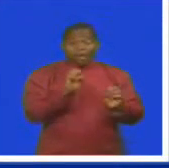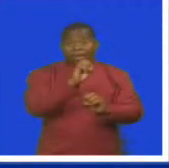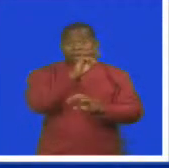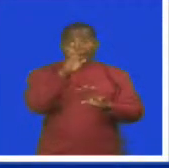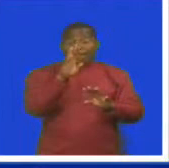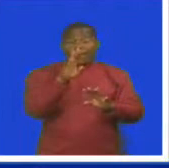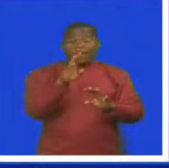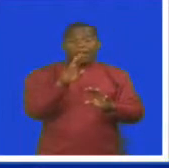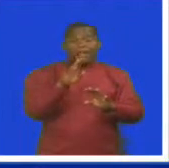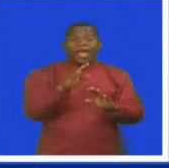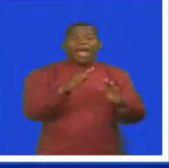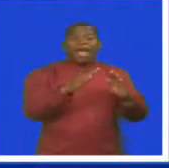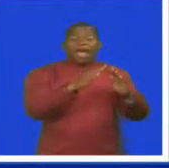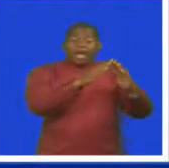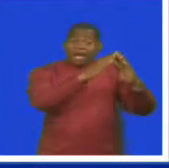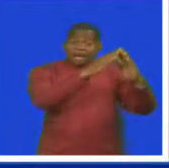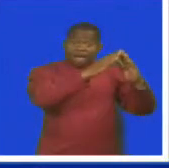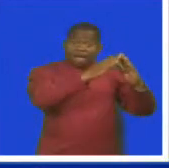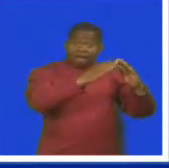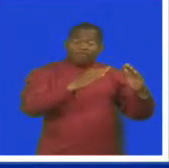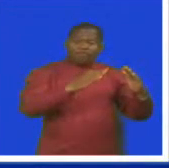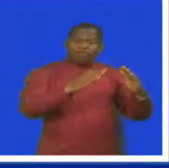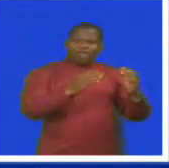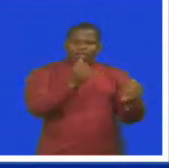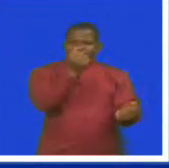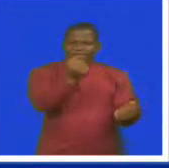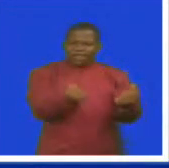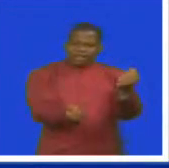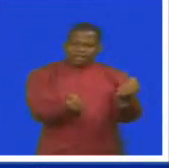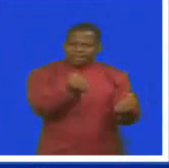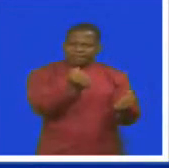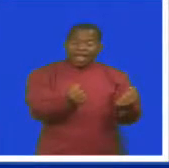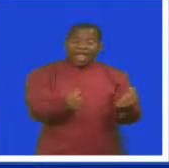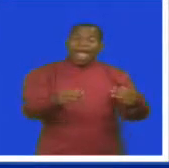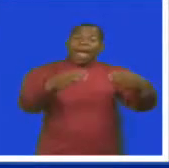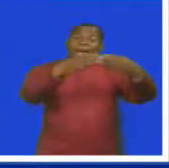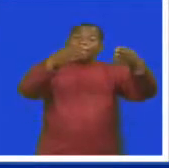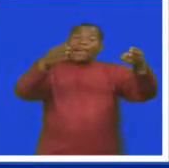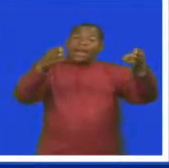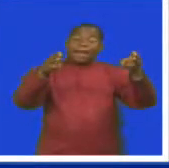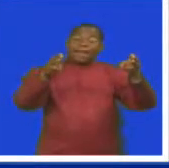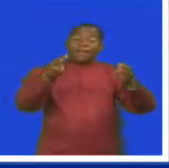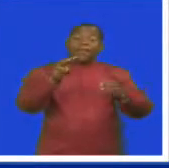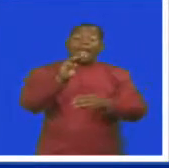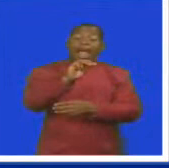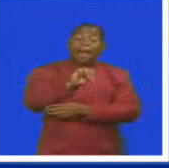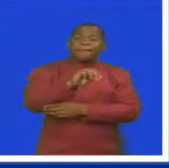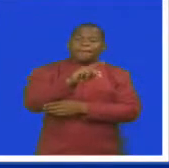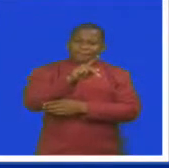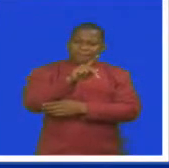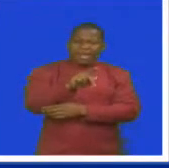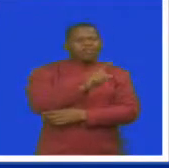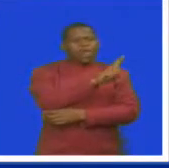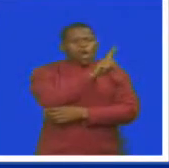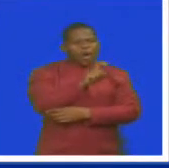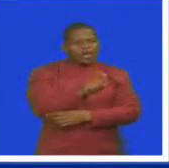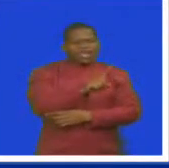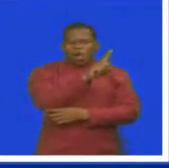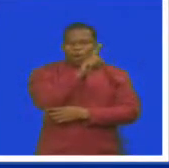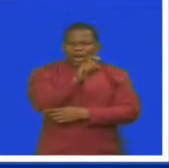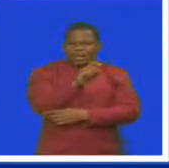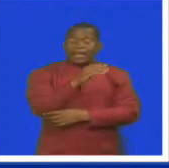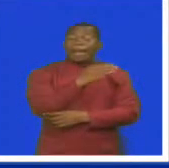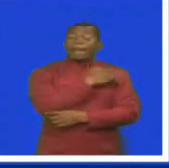khona emalunga ephalamende sekabute induna yetemthefo Pholile Shakhantu ngekutimela kwehlangothi letinkantolo ukuthi luhamba lufikephi